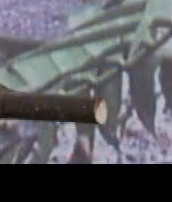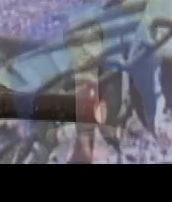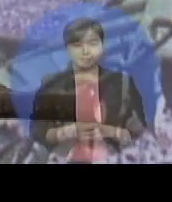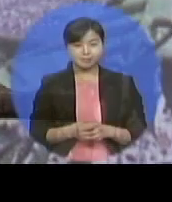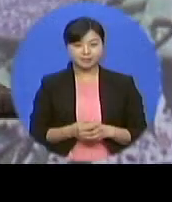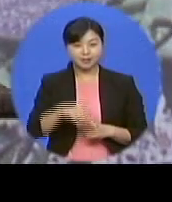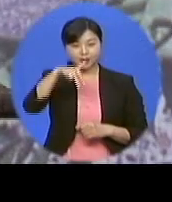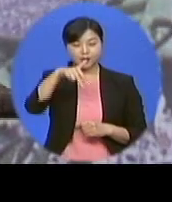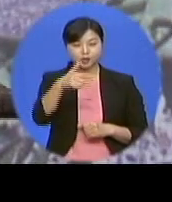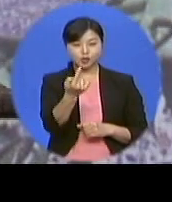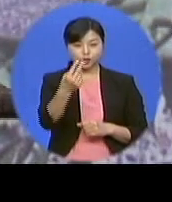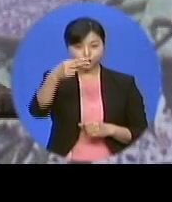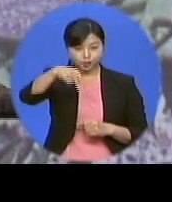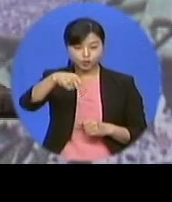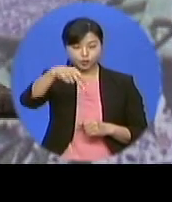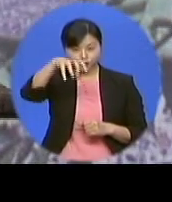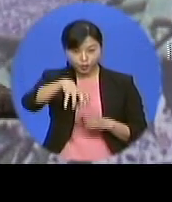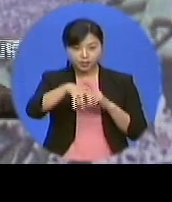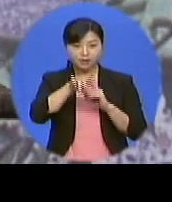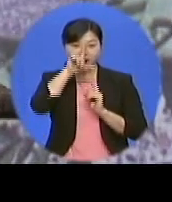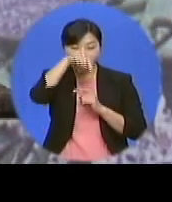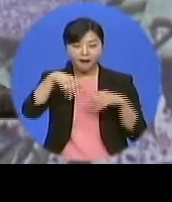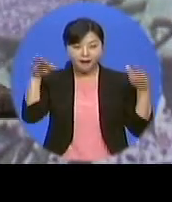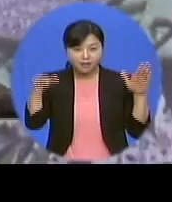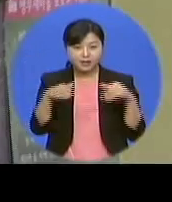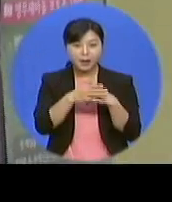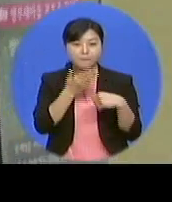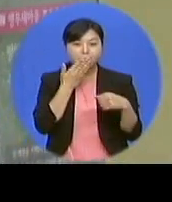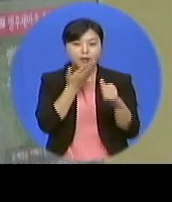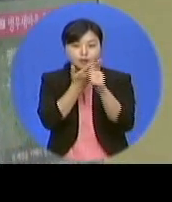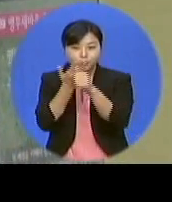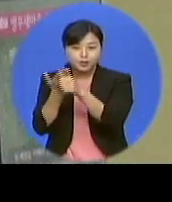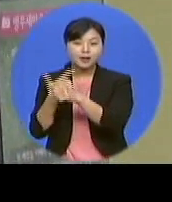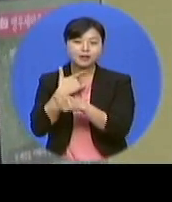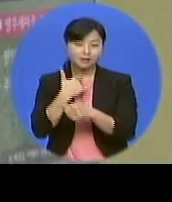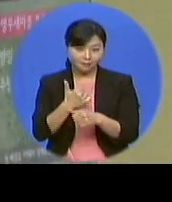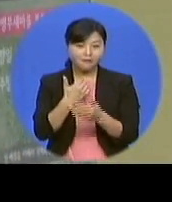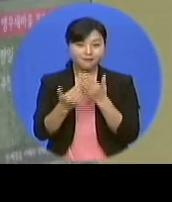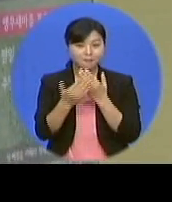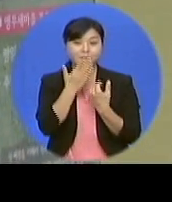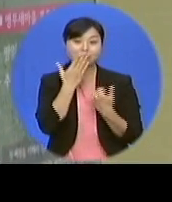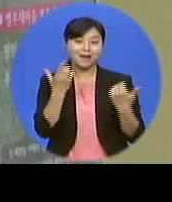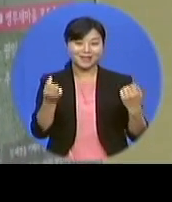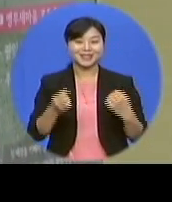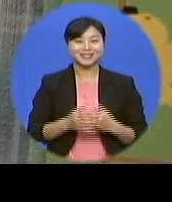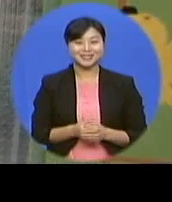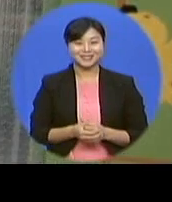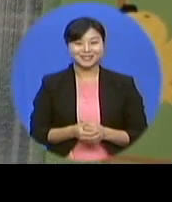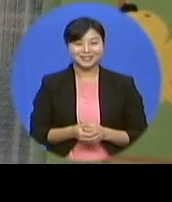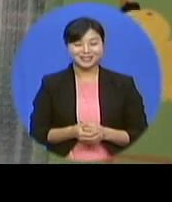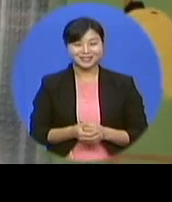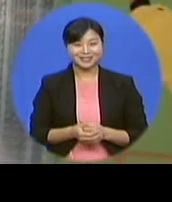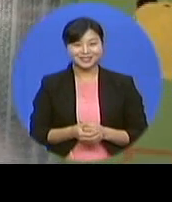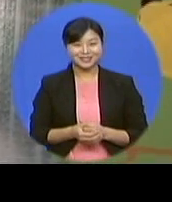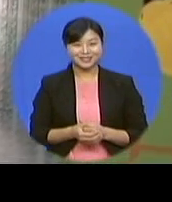이곳 조류관에서는 다양한 새들에게 모이를 주는 체험이 가능하다고 하는데요. 오!